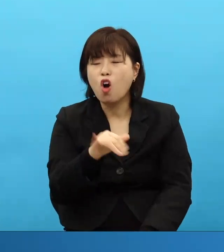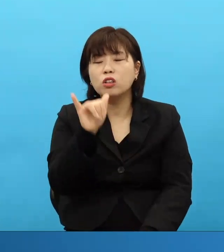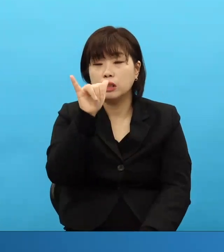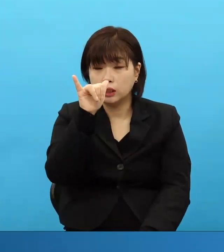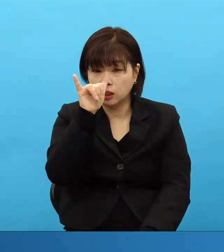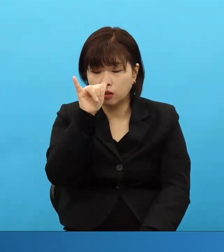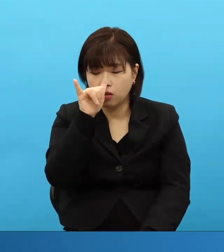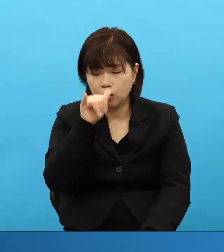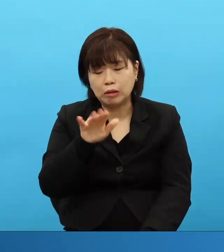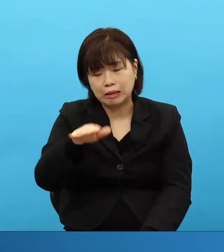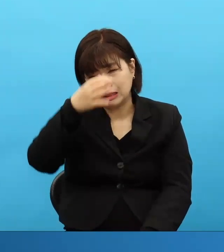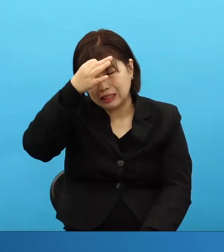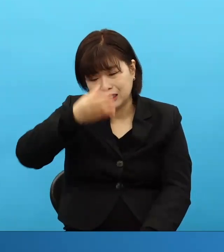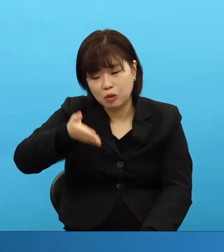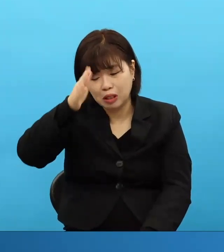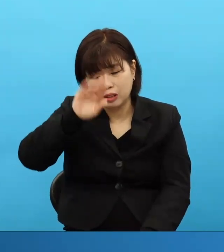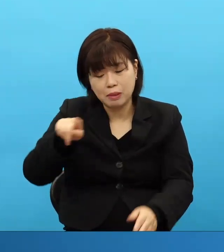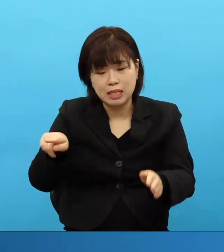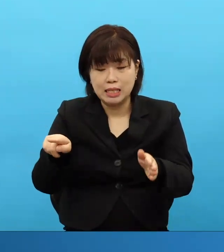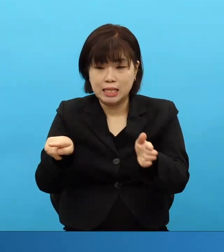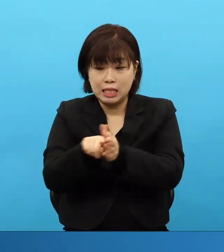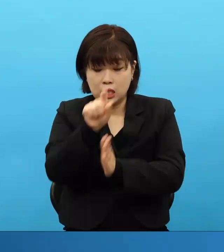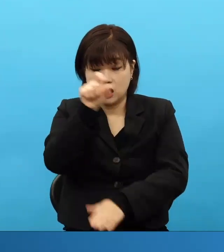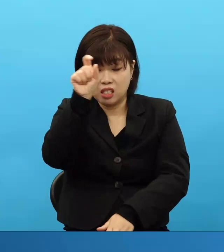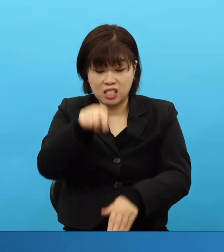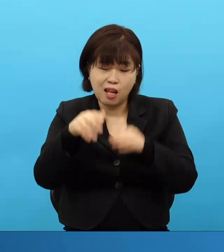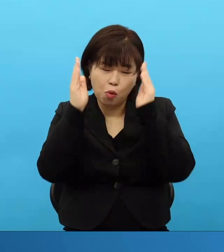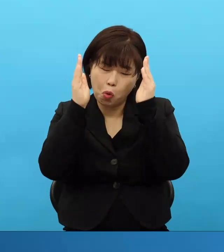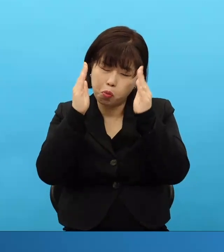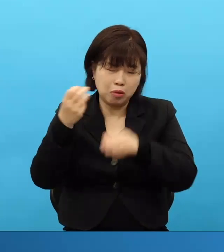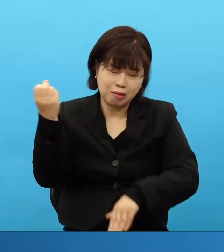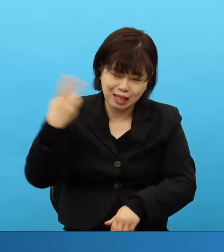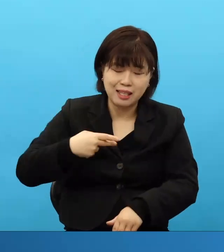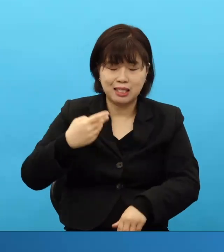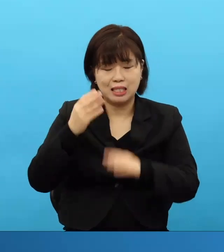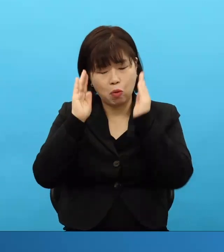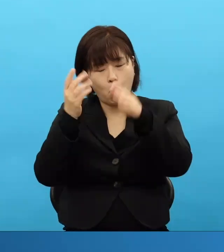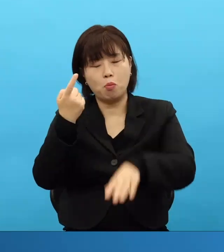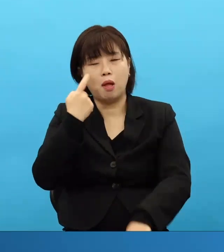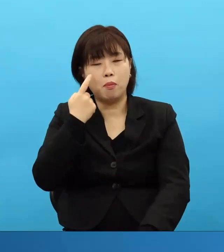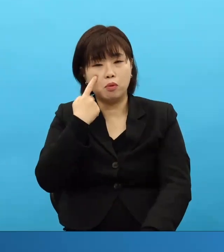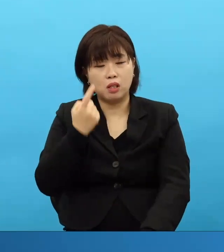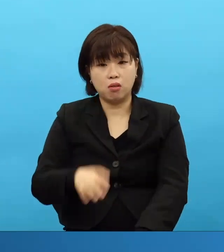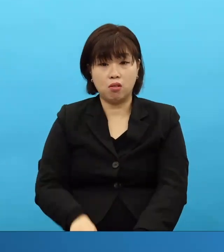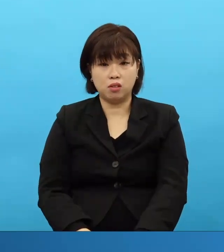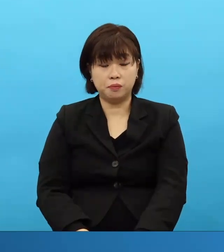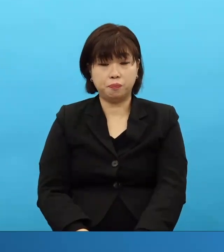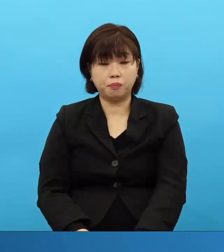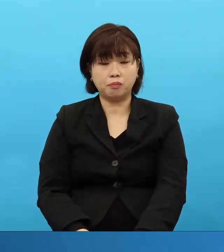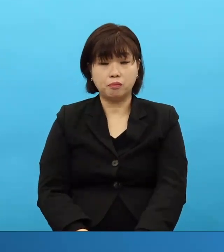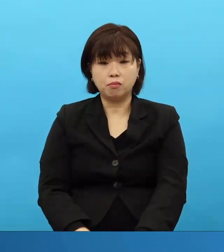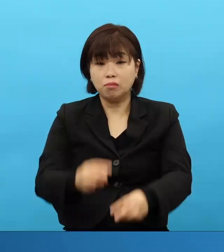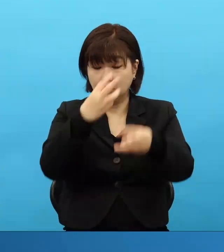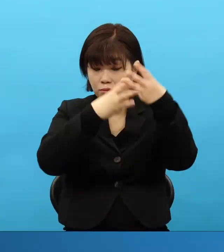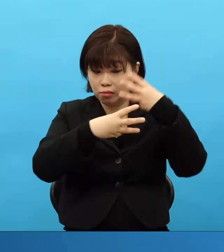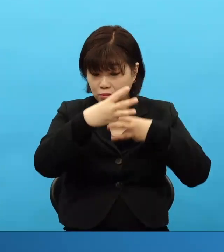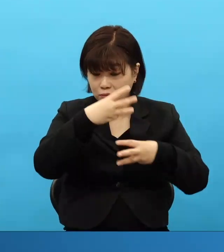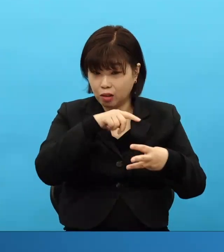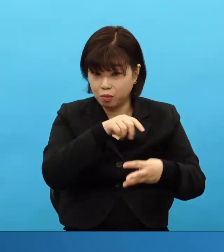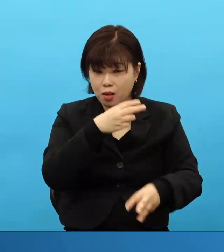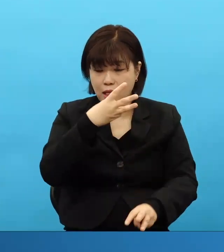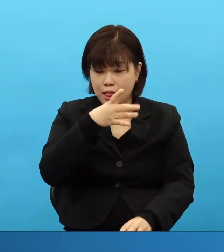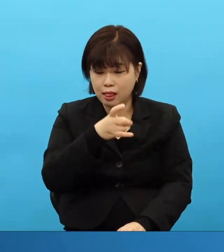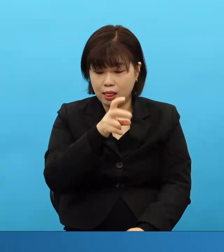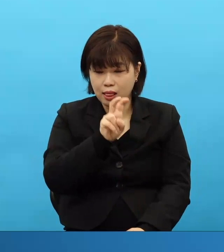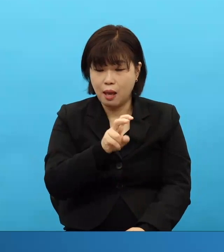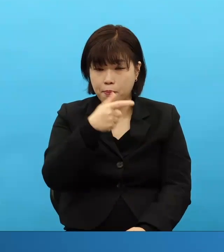the word 그렇죠. remnant, that they really didn't study properly. 진짜 시원찮게 한 They 거예요. really didn't study properly. 성경에는 남은 자라는 말 굉장히 중요하냐? 복음 가진 자. Because the word remnant in the